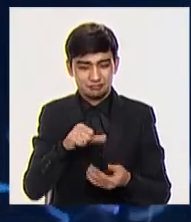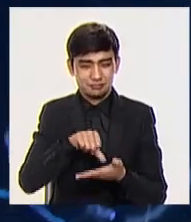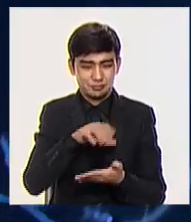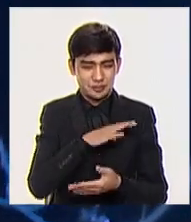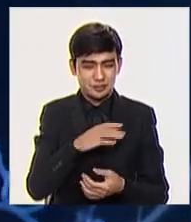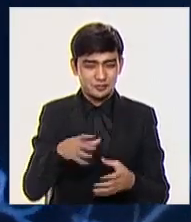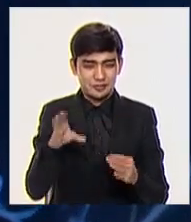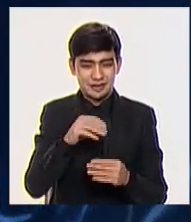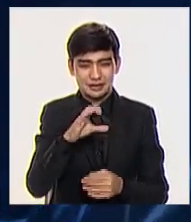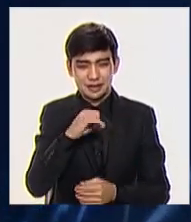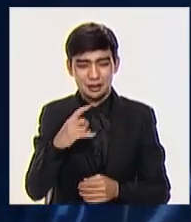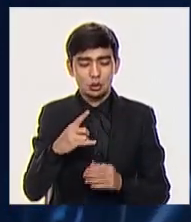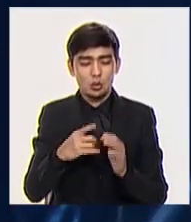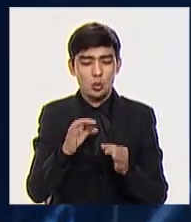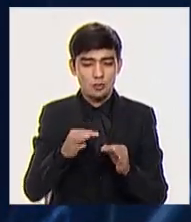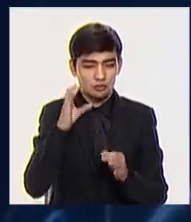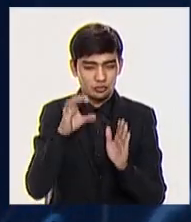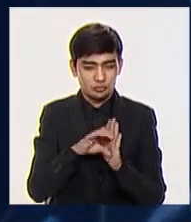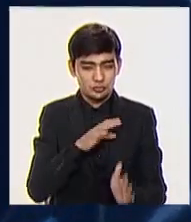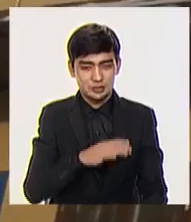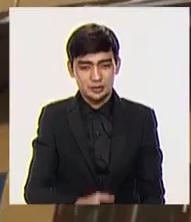при соблюдении всех санитарных норм.